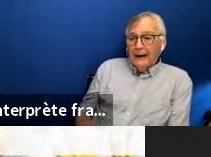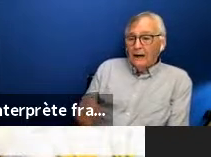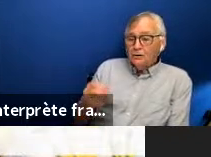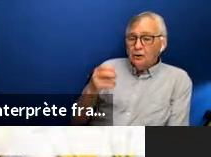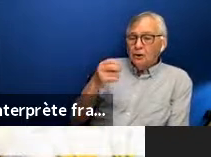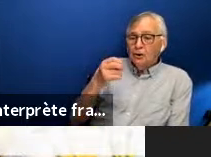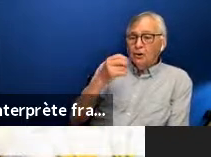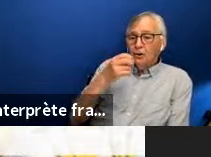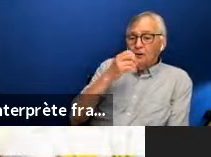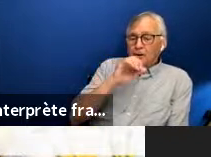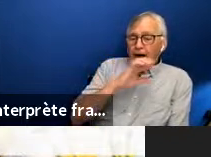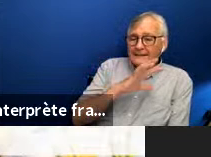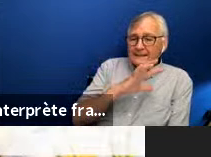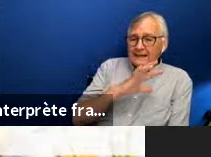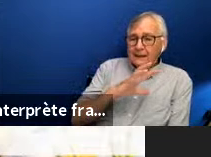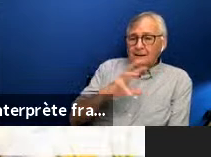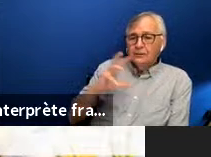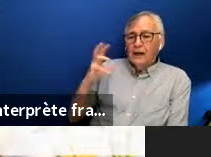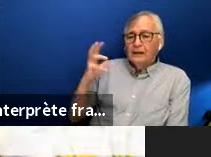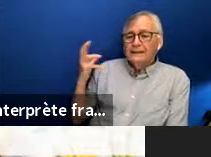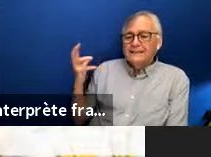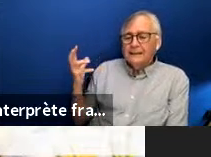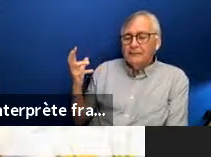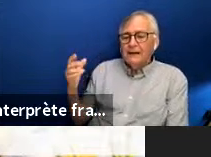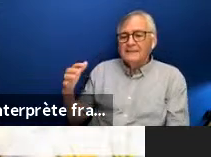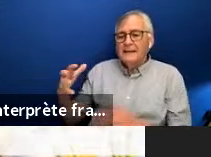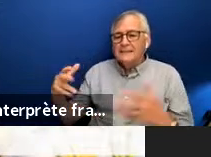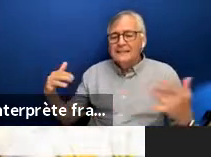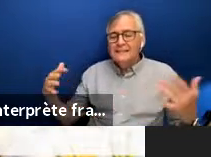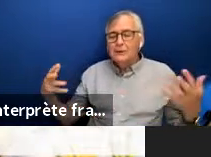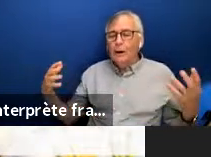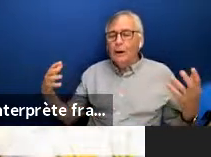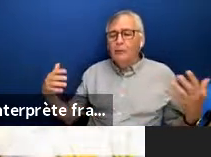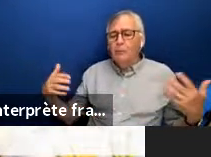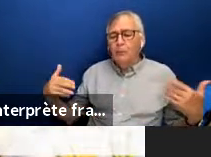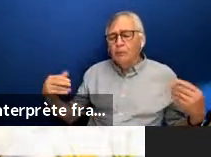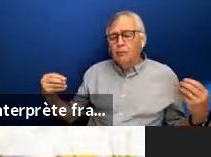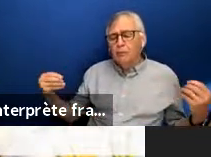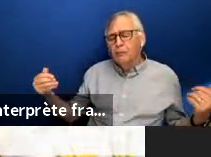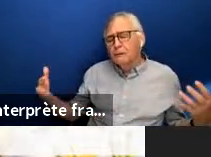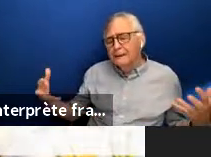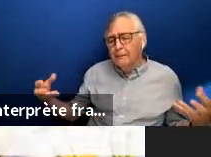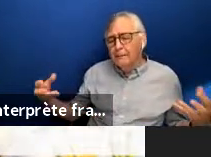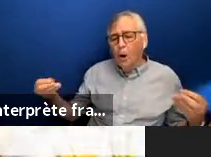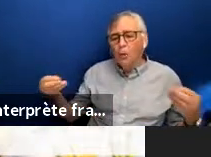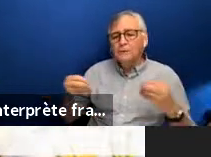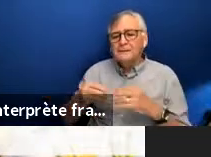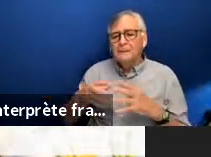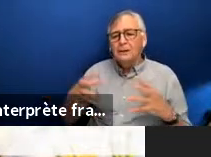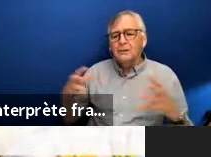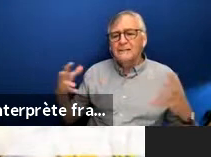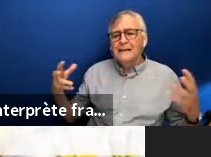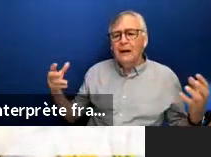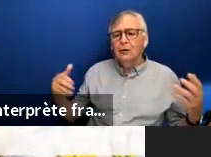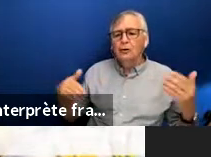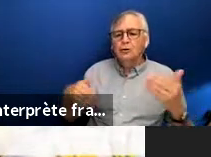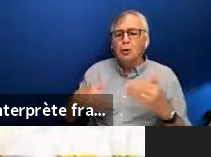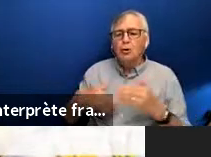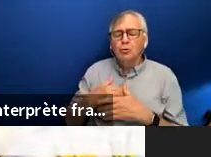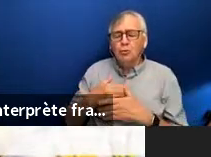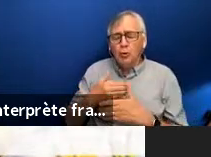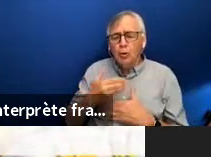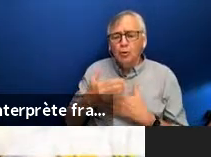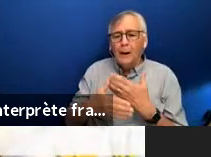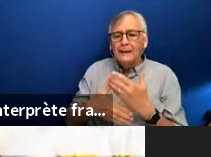C'est un mélange d'ASL, de langue des signes française. L'histoire vous démontre effectivement que ces langues-là se